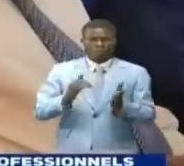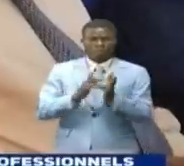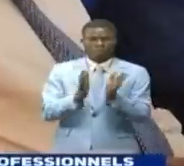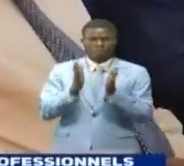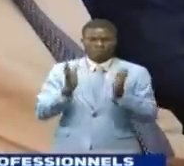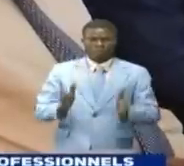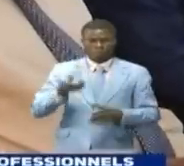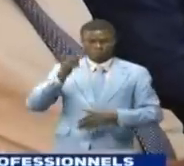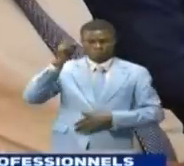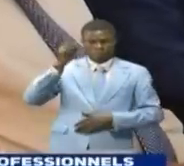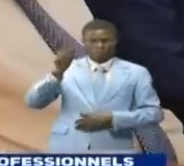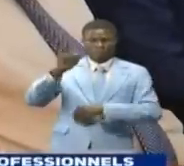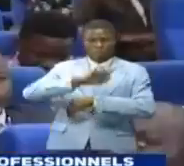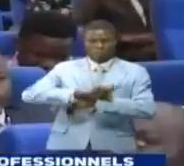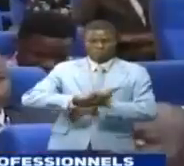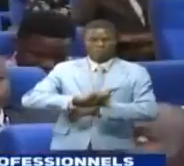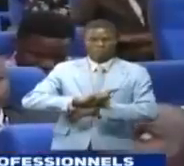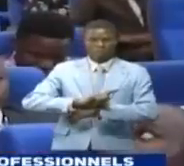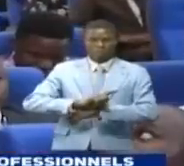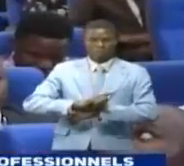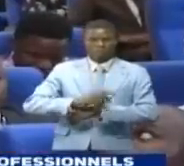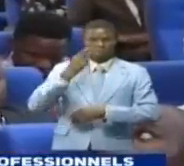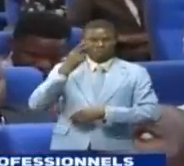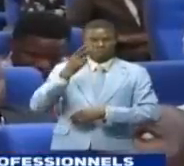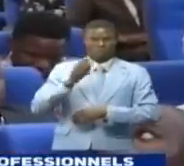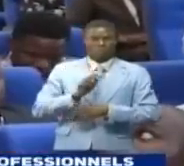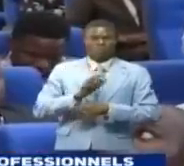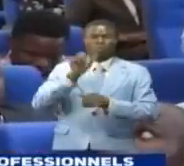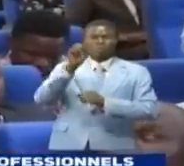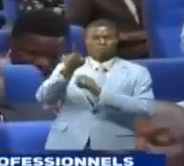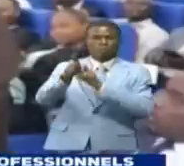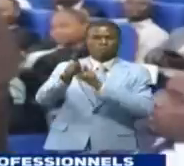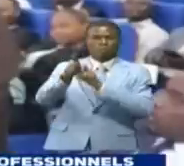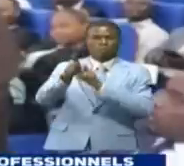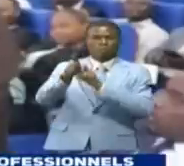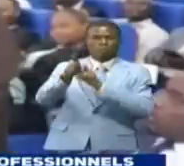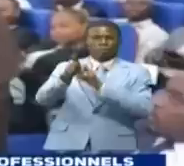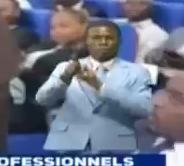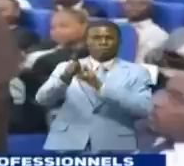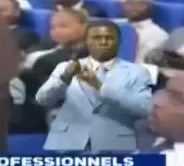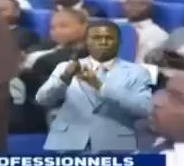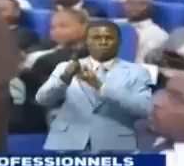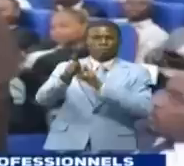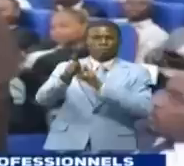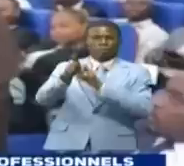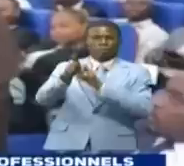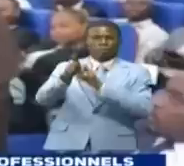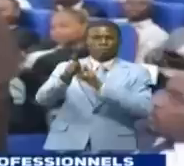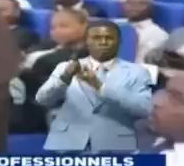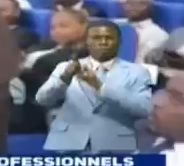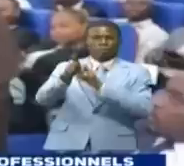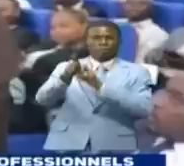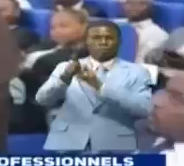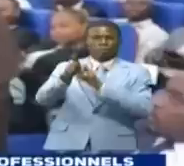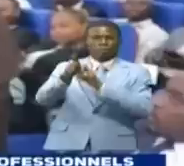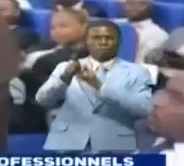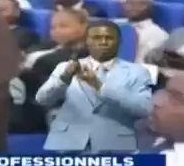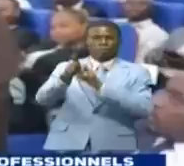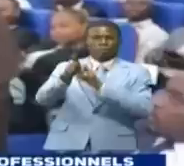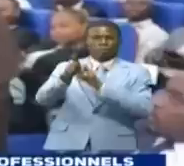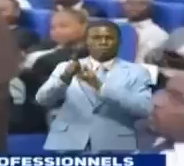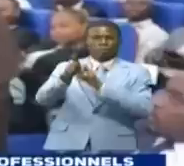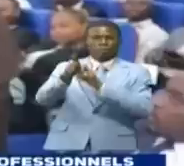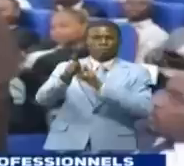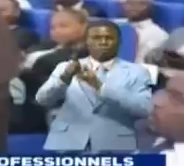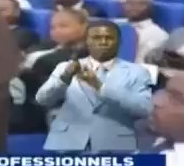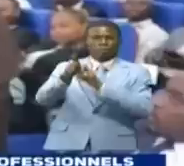La première journée a connu notamment les interventions du pasteur Thomas Ongassa sur l'image des dieux